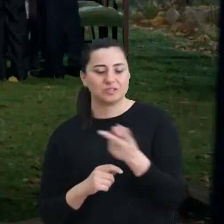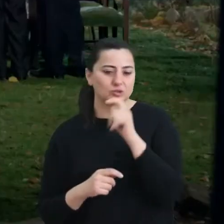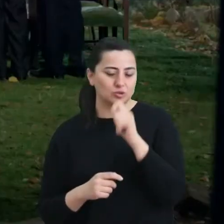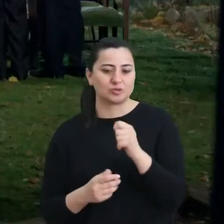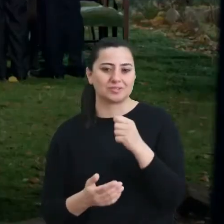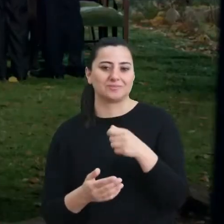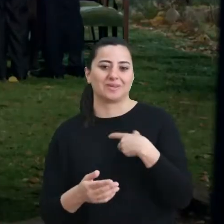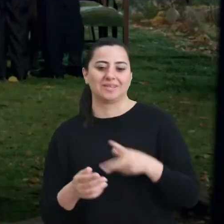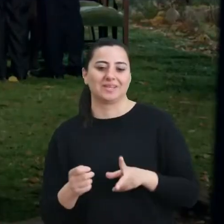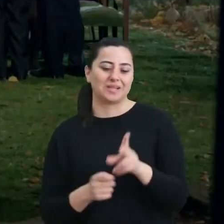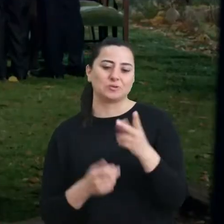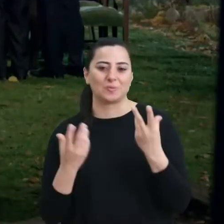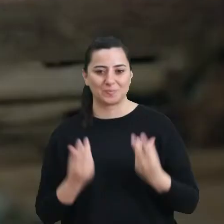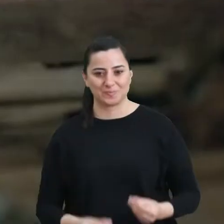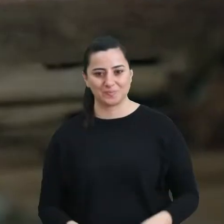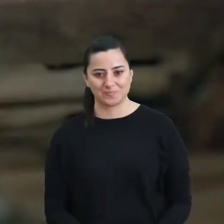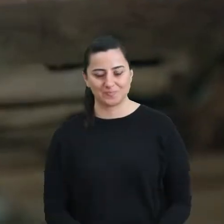sizlerin huzurunda kesiyor galiba.